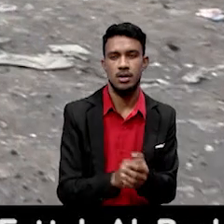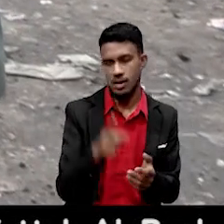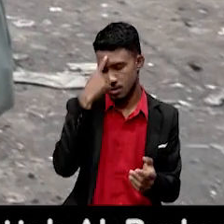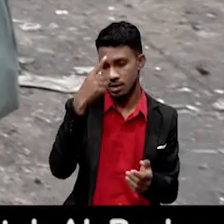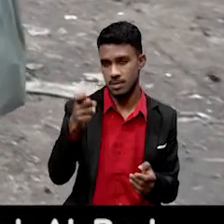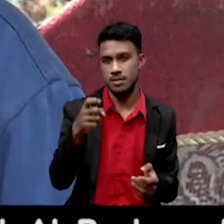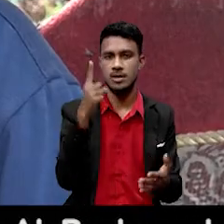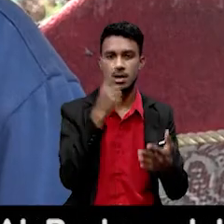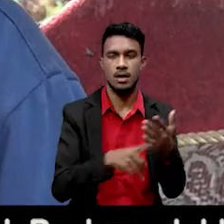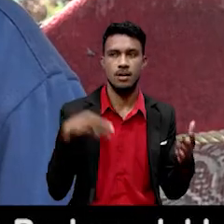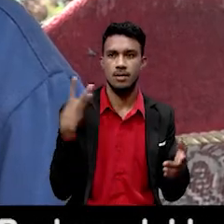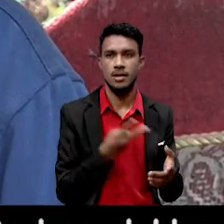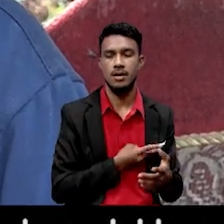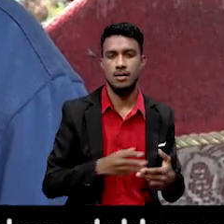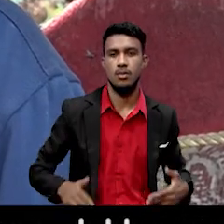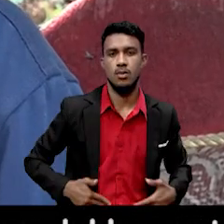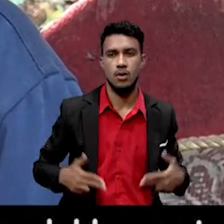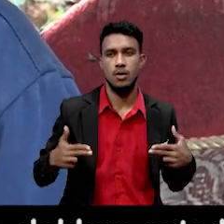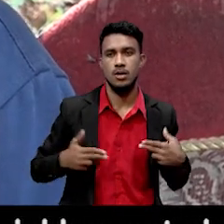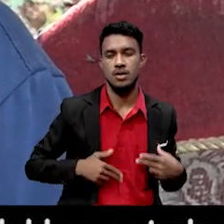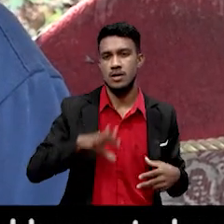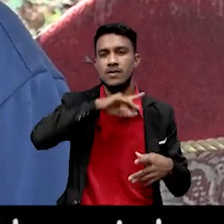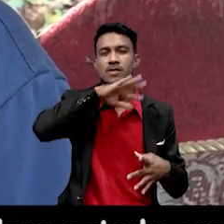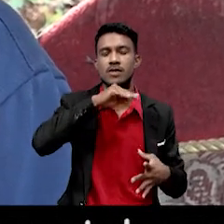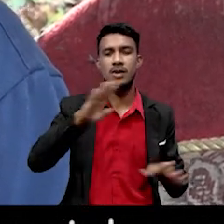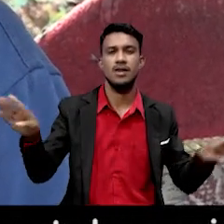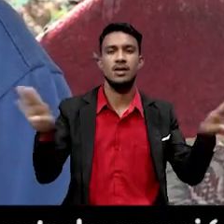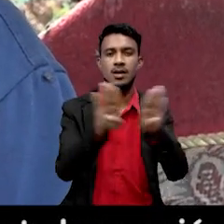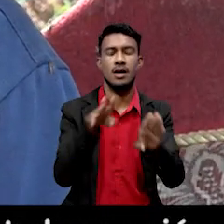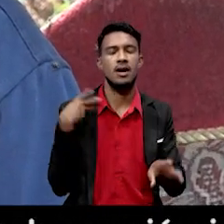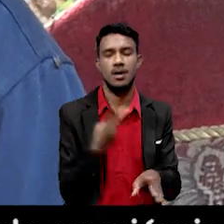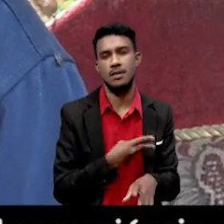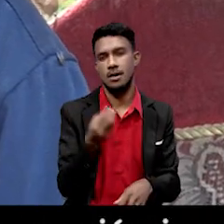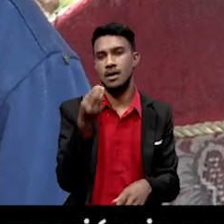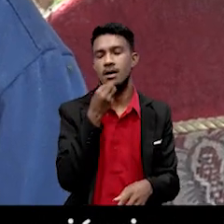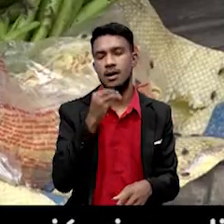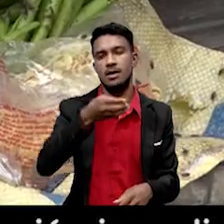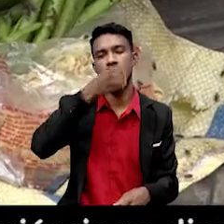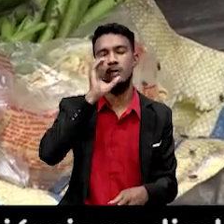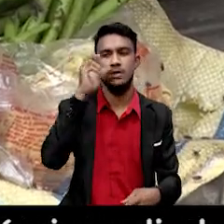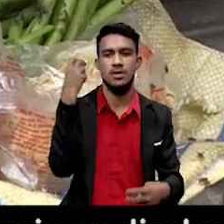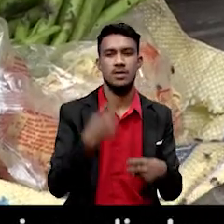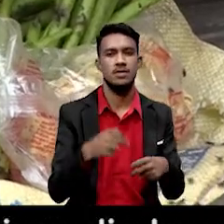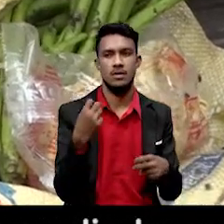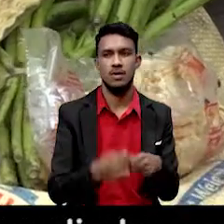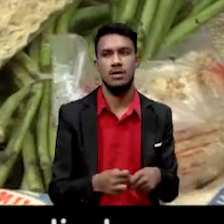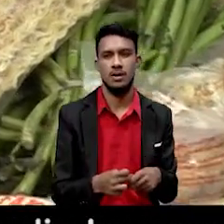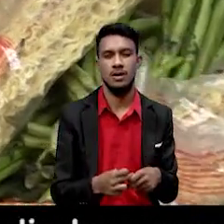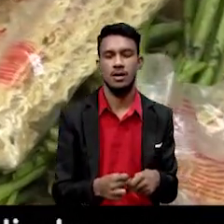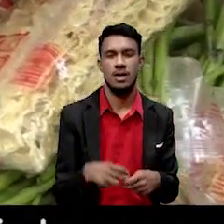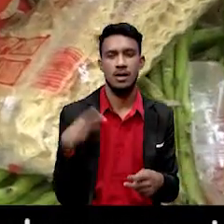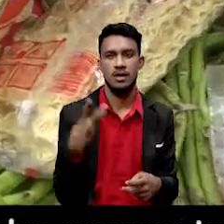kami ni moris ni kalau sampai ni mataka kami tuhan himu dit mas araska tambah ayo tu bandu serseri tu bandu